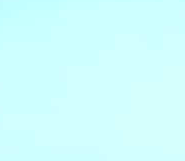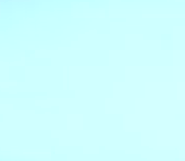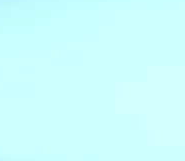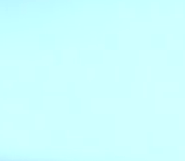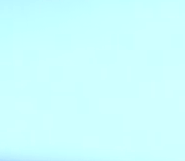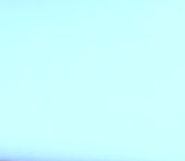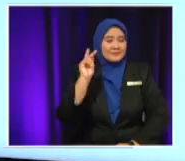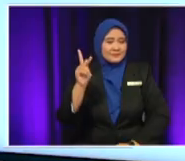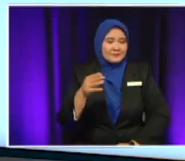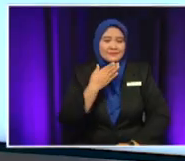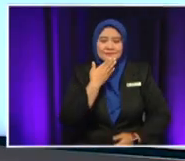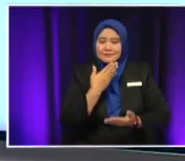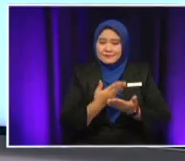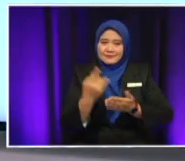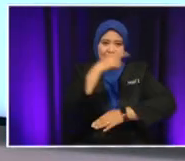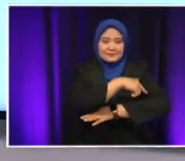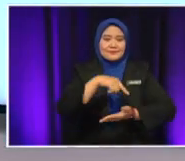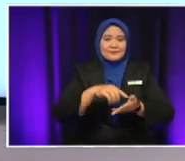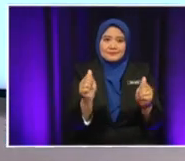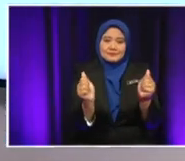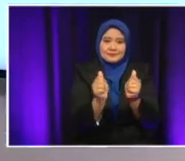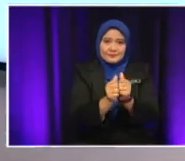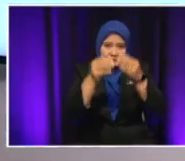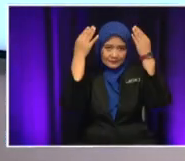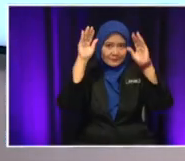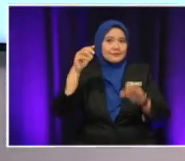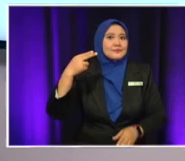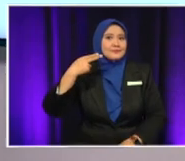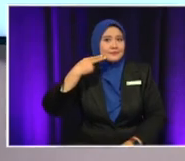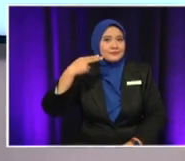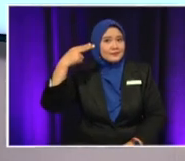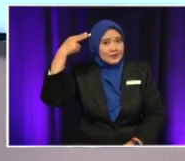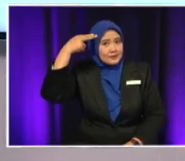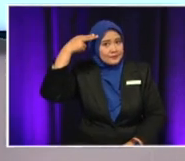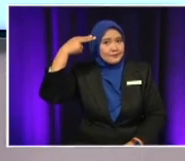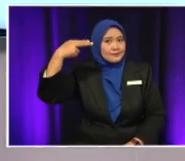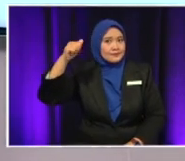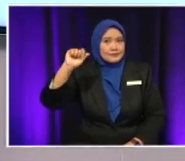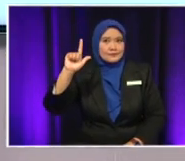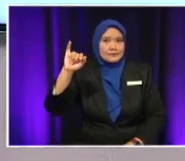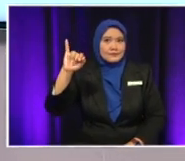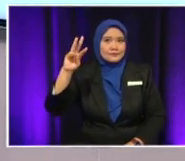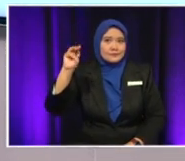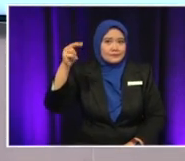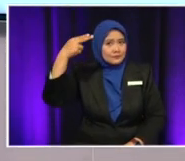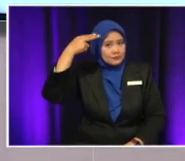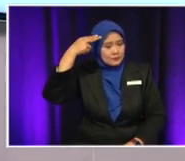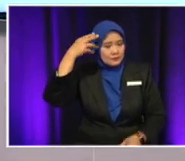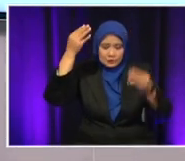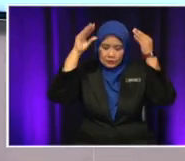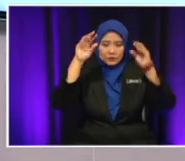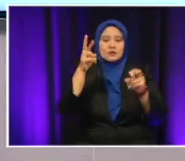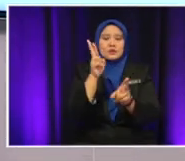Oke baik hari ini kita bersama dengan ceguh Abdul Halim bin Awang merupakan guru rekebentuk grafik